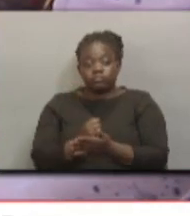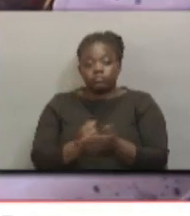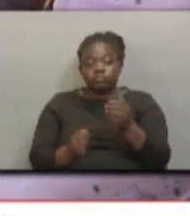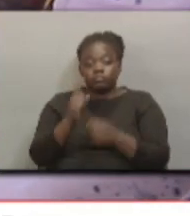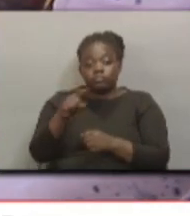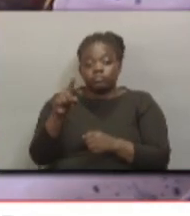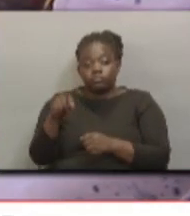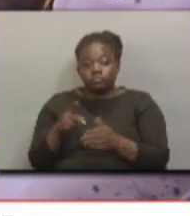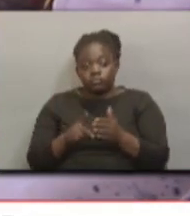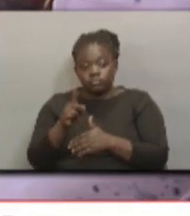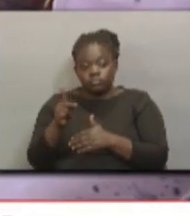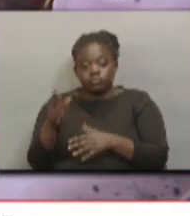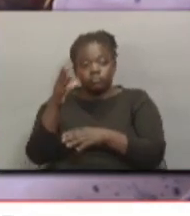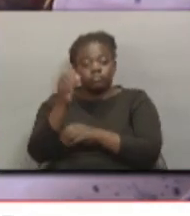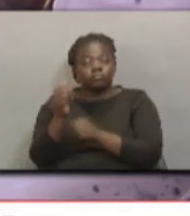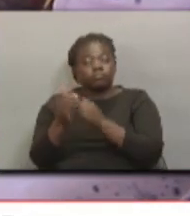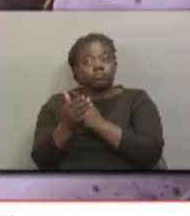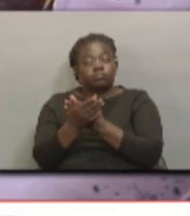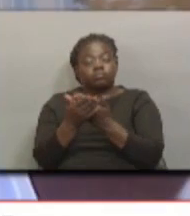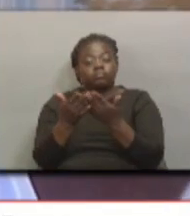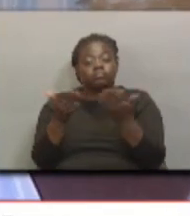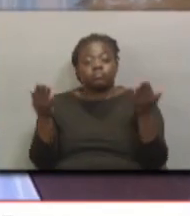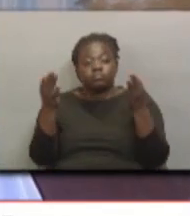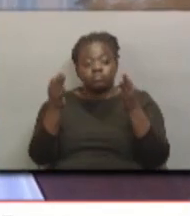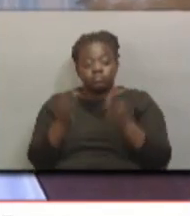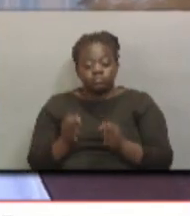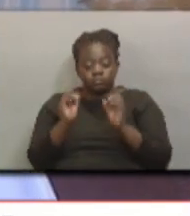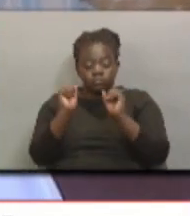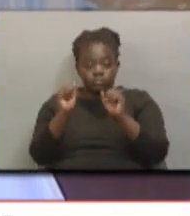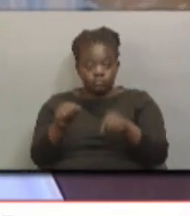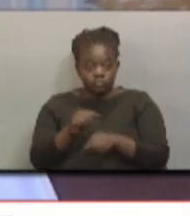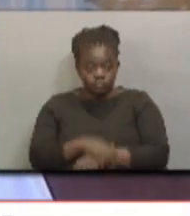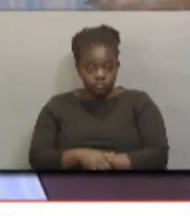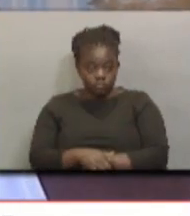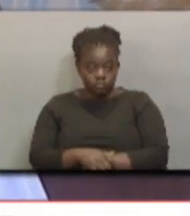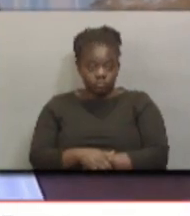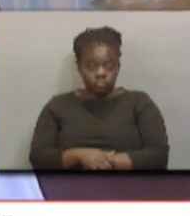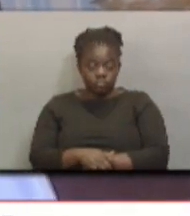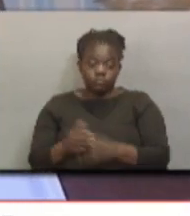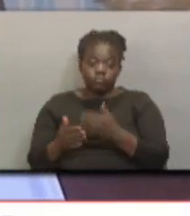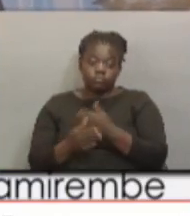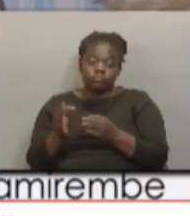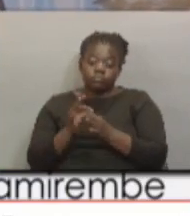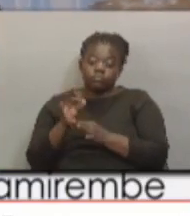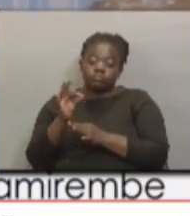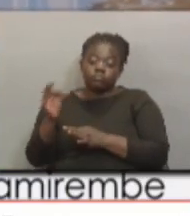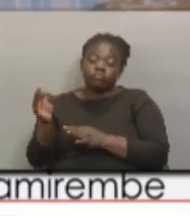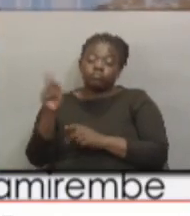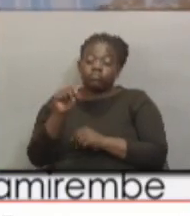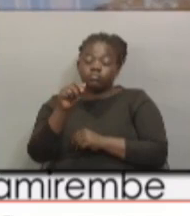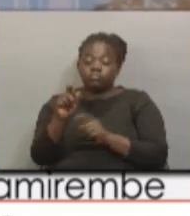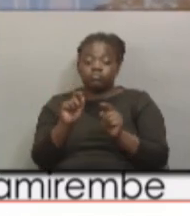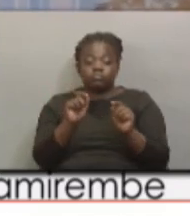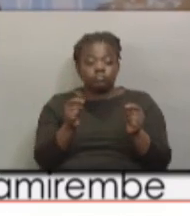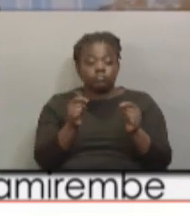okusasula, okwekwasa Katonda kubayamala buli kimu. Okuyamba emyoyo gy'abantu abamu gimenyese, abalala bali mu